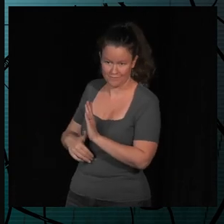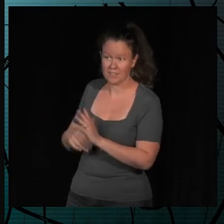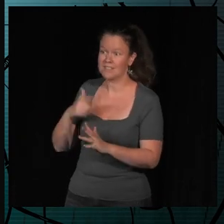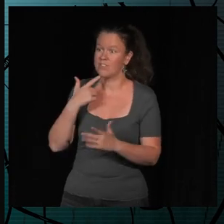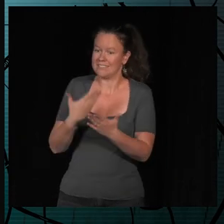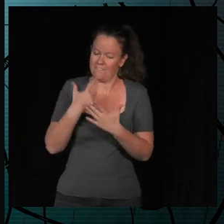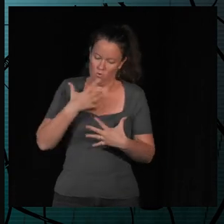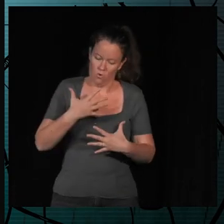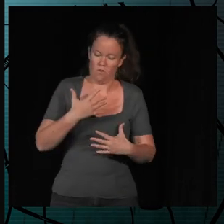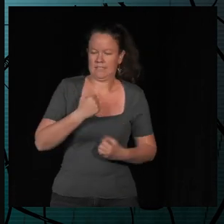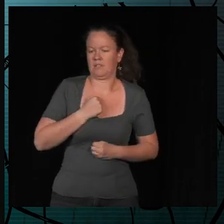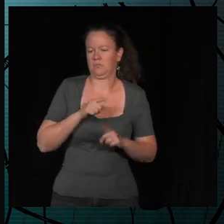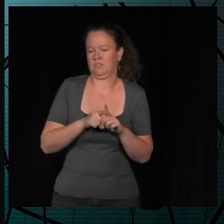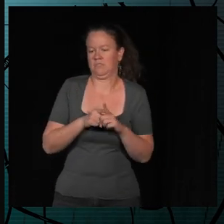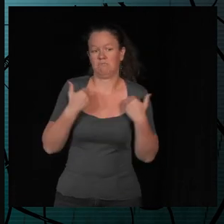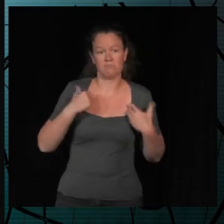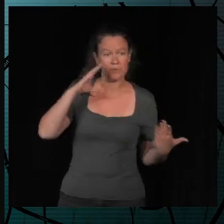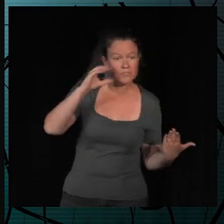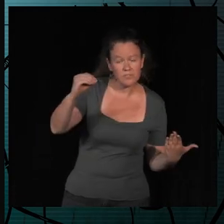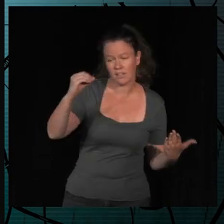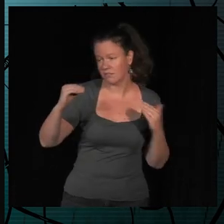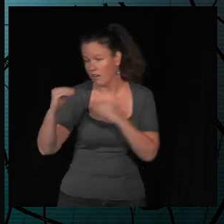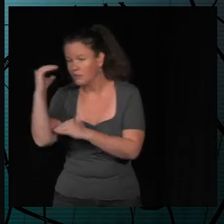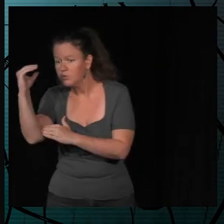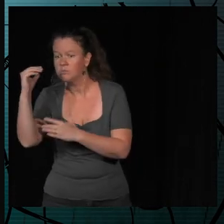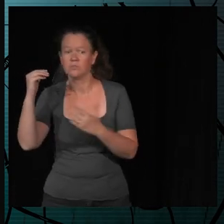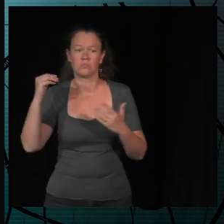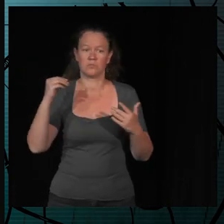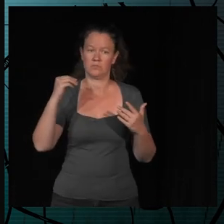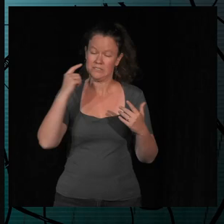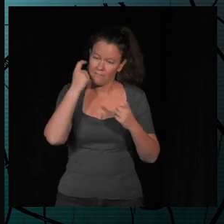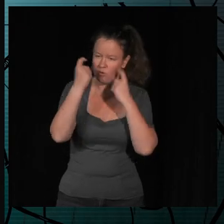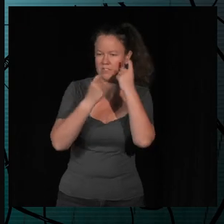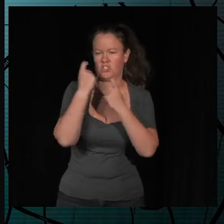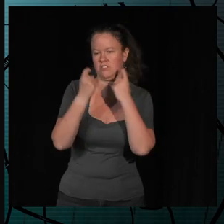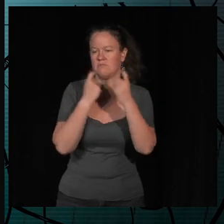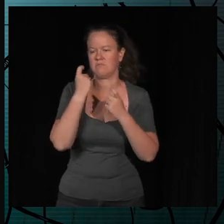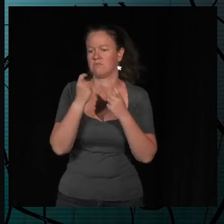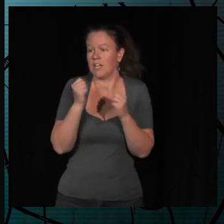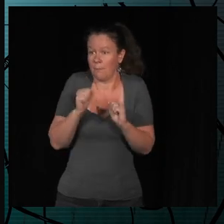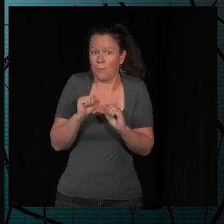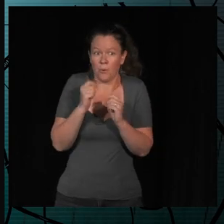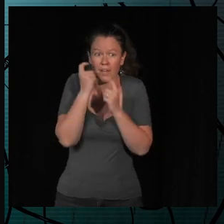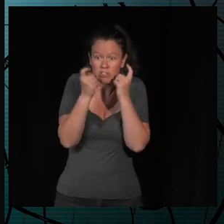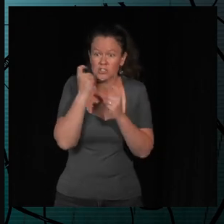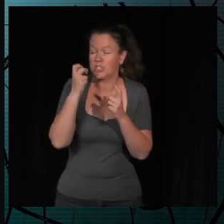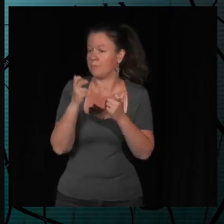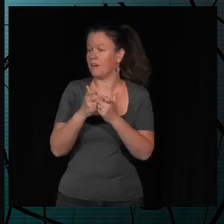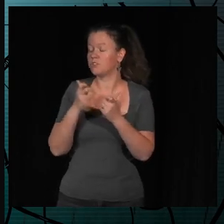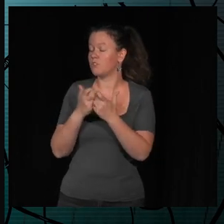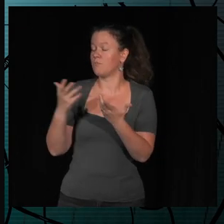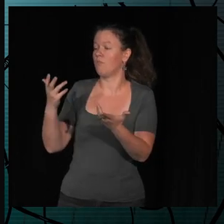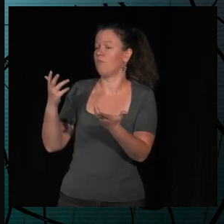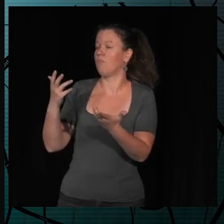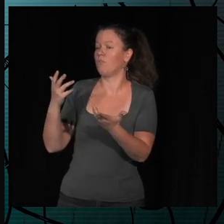professionnel en tant qu'adulte en tant que parents aller jouer un petit peu sur tout ça ça abonnés à plein de contenus avec lesquel on est en désaccord si on parle